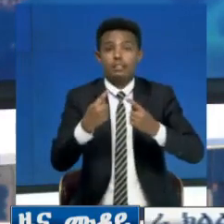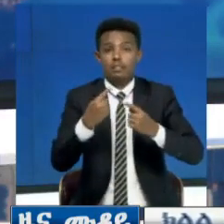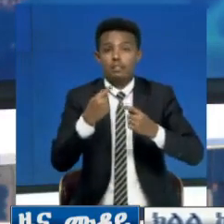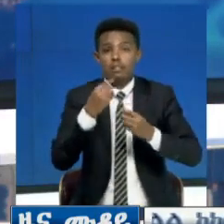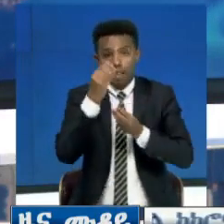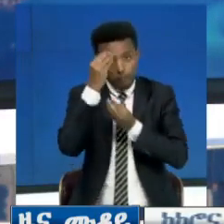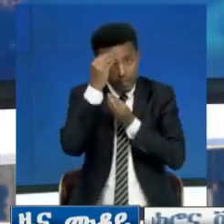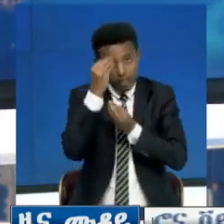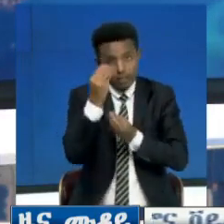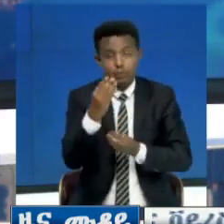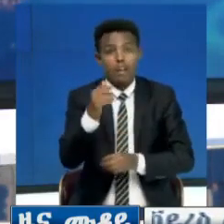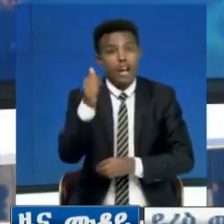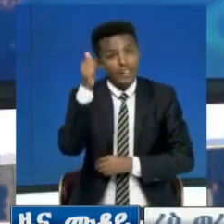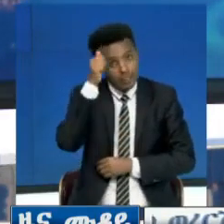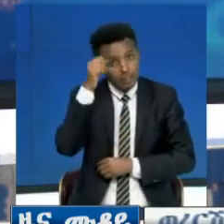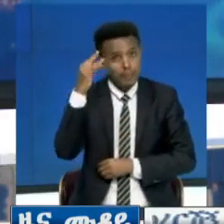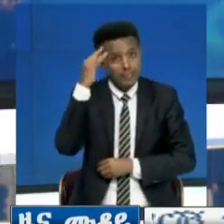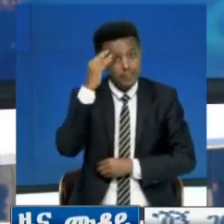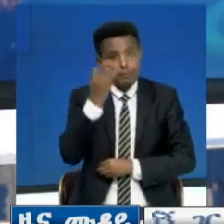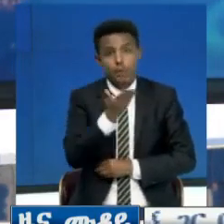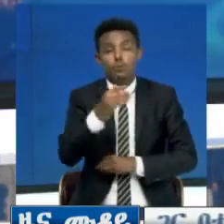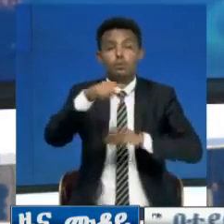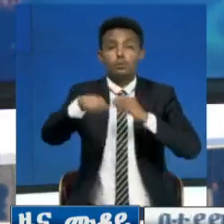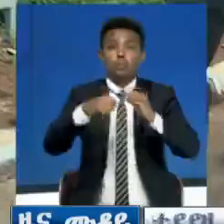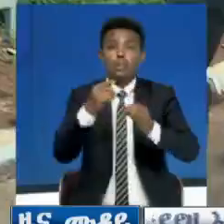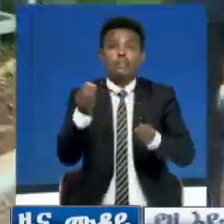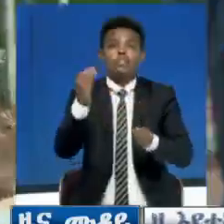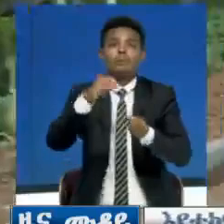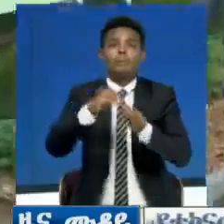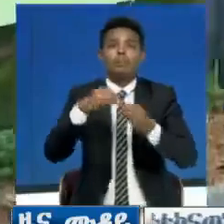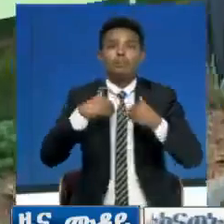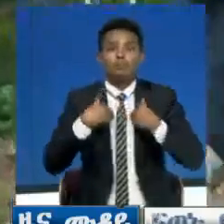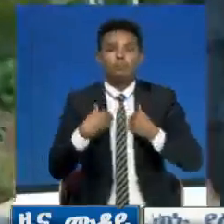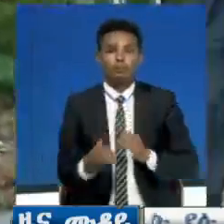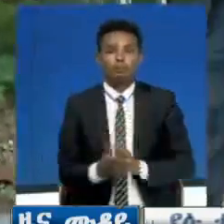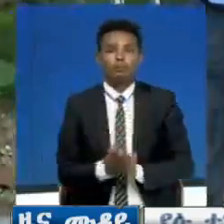መንገሻ በጉዳዩ ዙሪያ ተጨማሪ አለው።